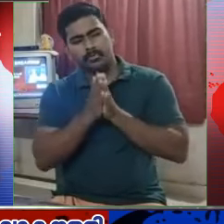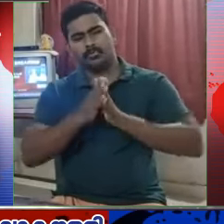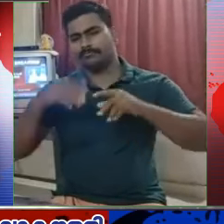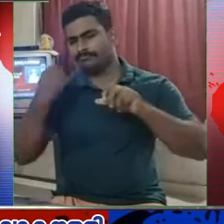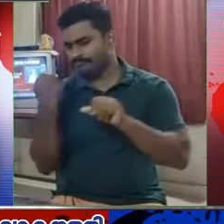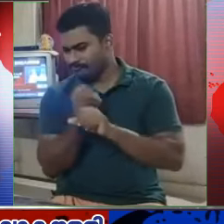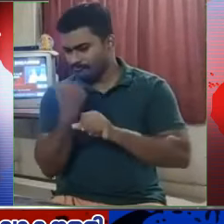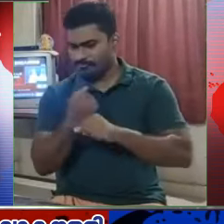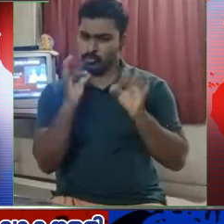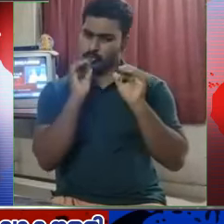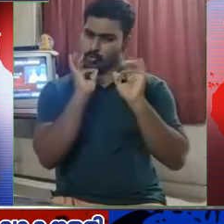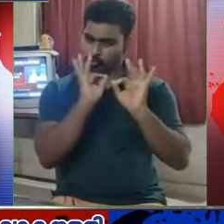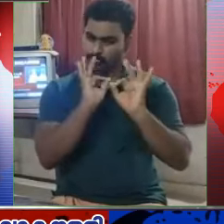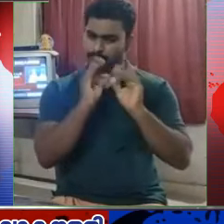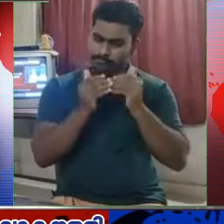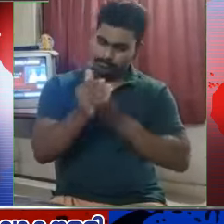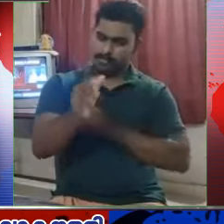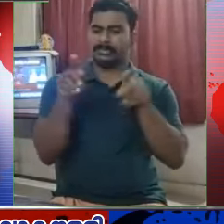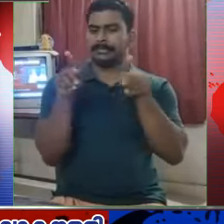തിരക്കൊഴിവാക്കുന്ന രീതിയിൽ